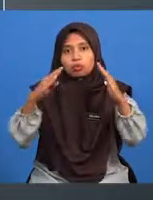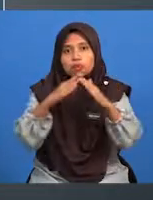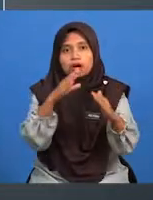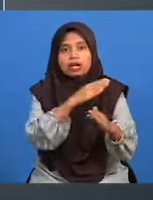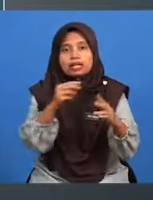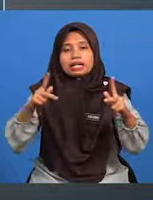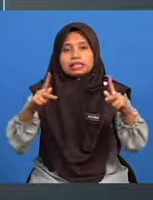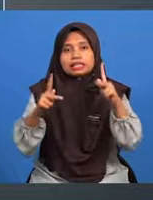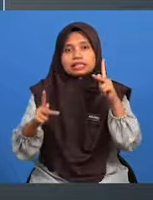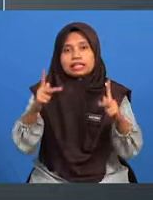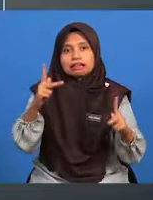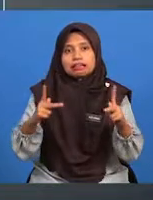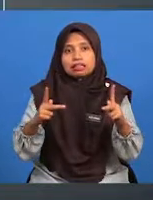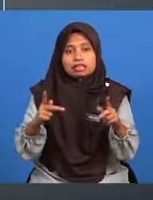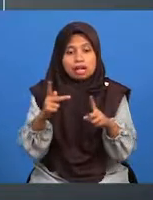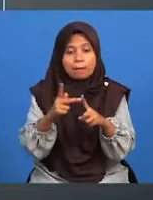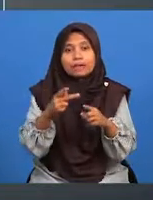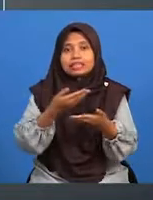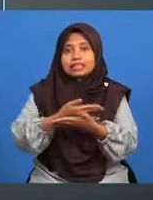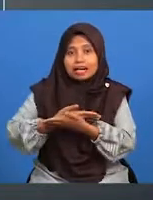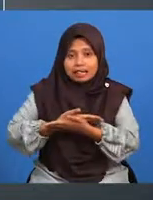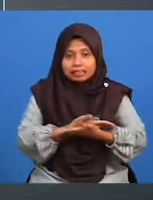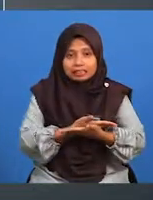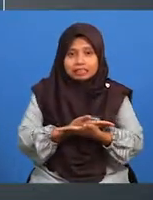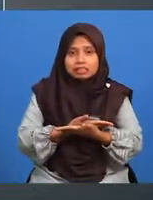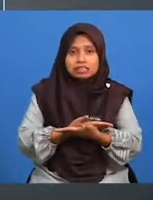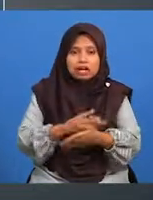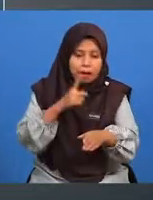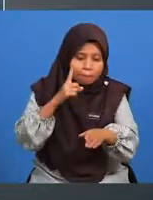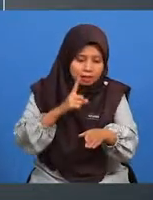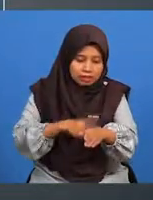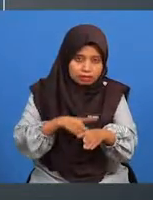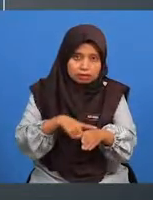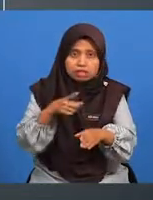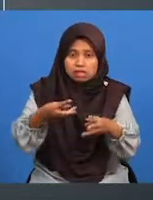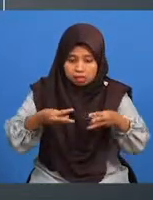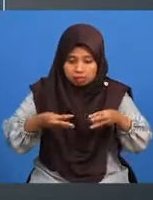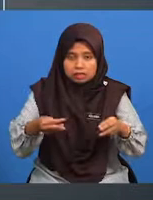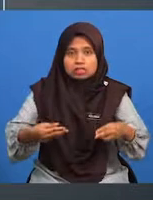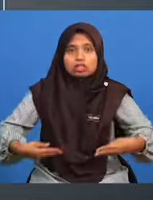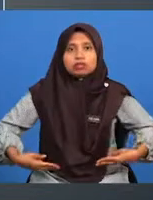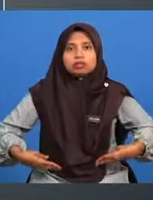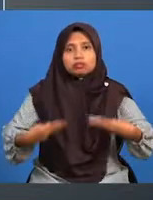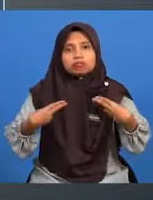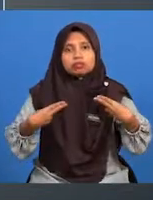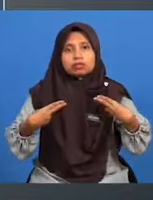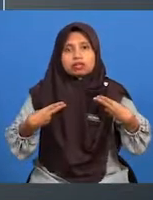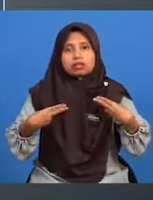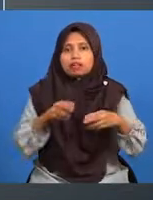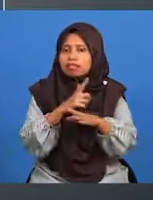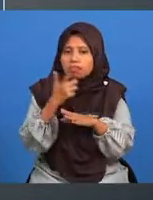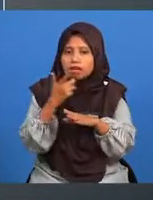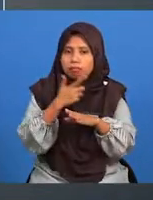kepada anak-anaknya ketika dia masih hidup secara sukarela dan tidak